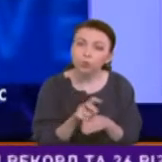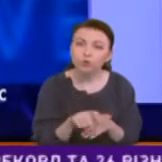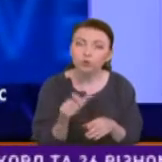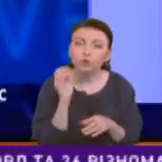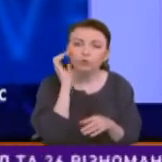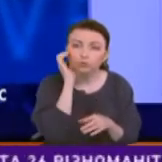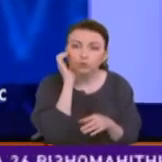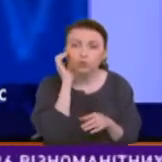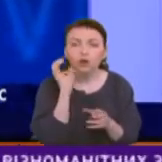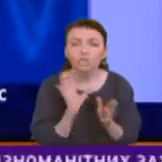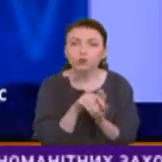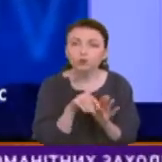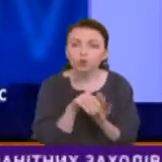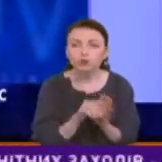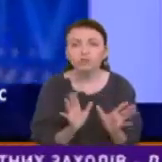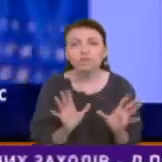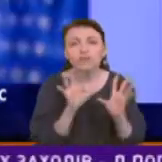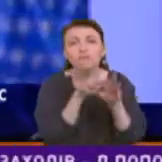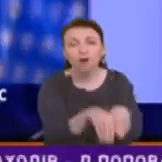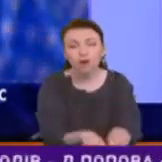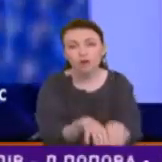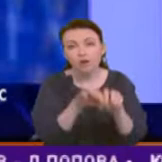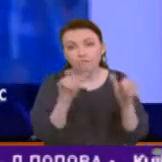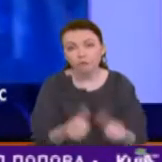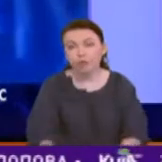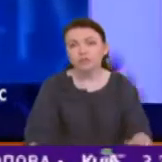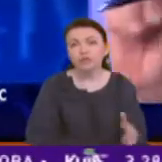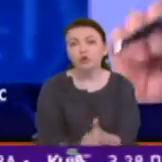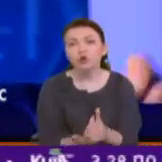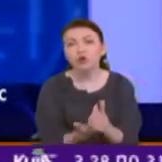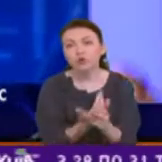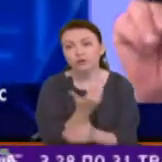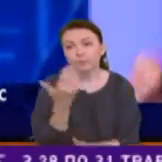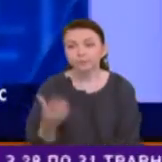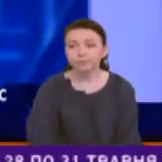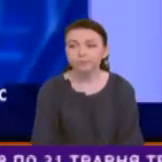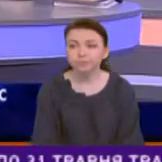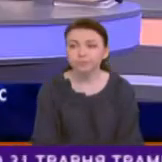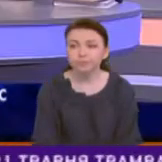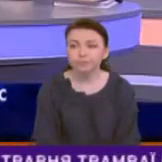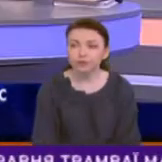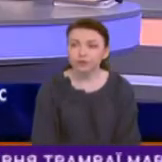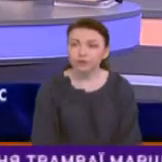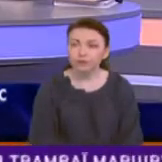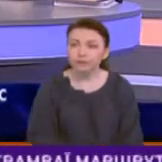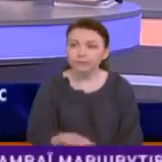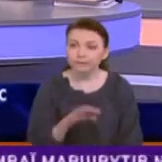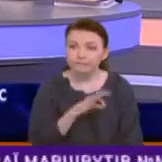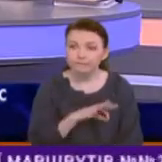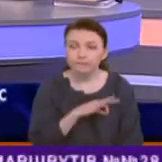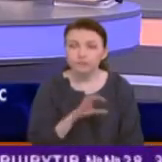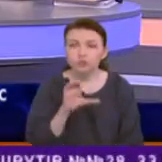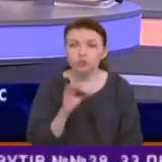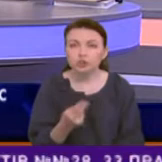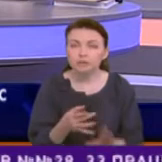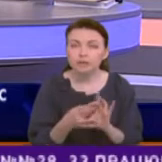слухають, включаються, вливаються. Більше і формується того, Георгій, нова абсолютна парафія. А ти, Георгій, використовуєш сучасні соціальні мережі.